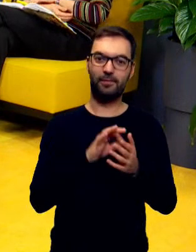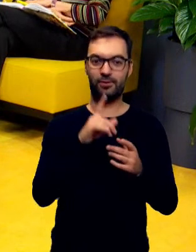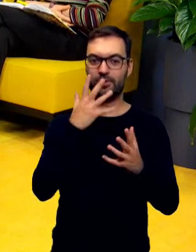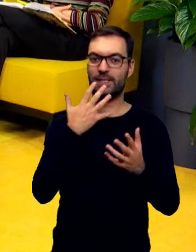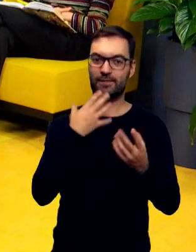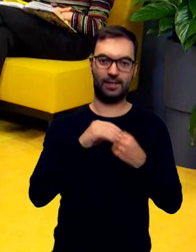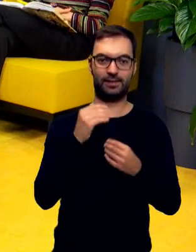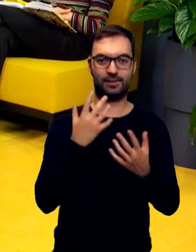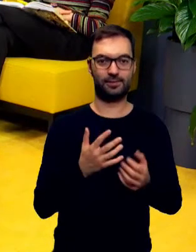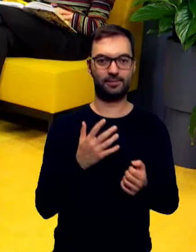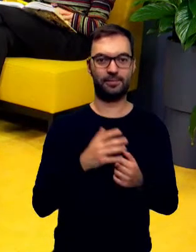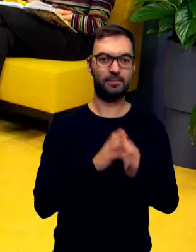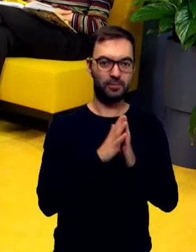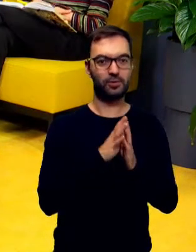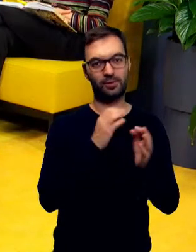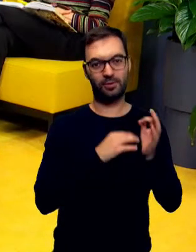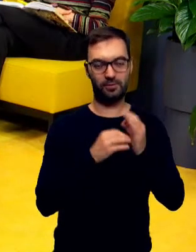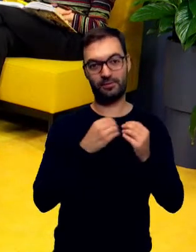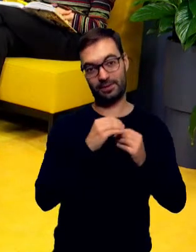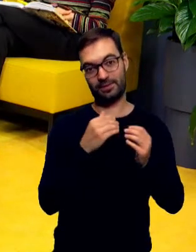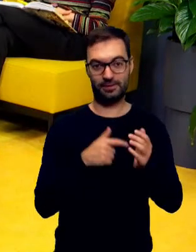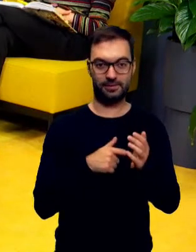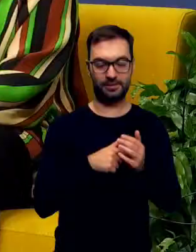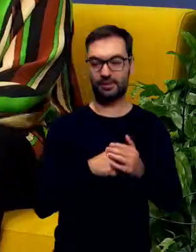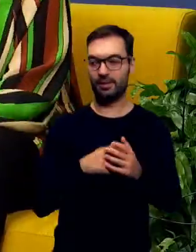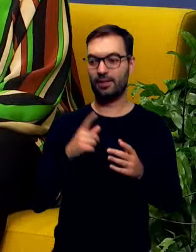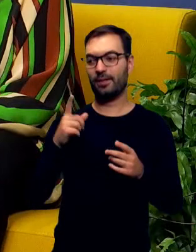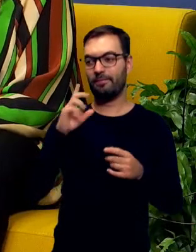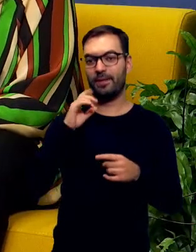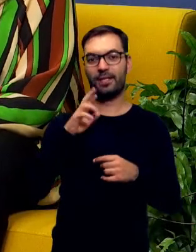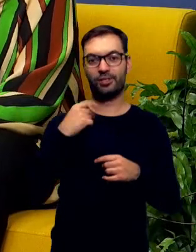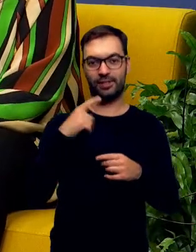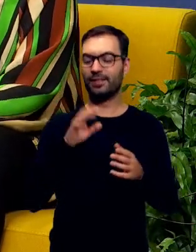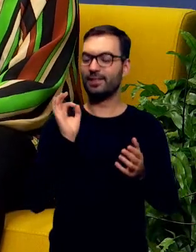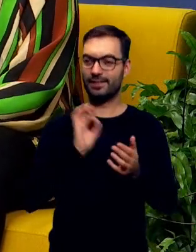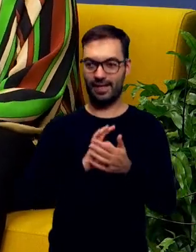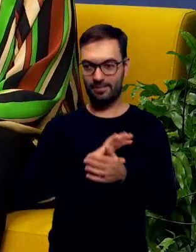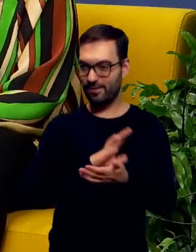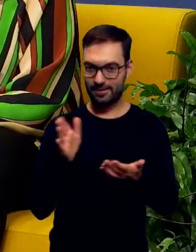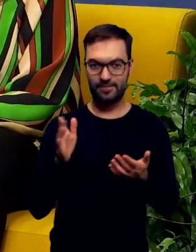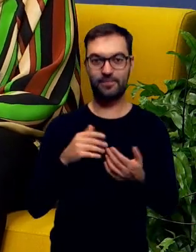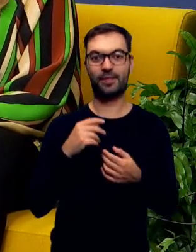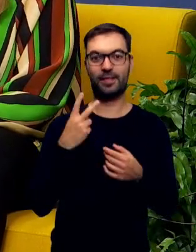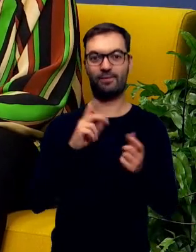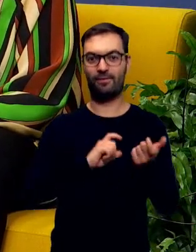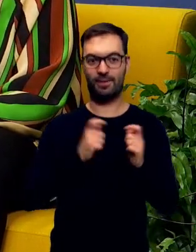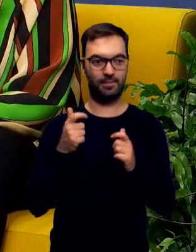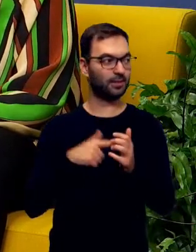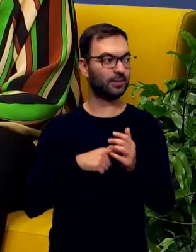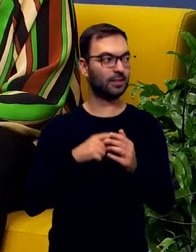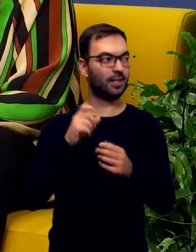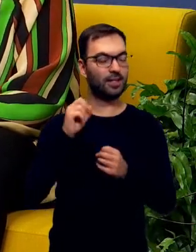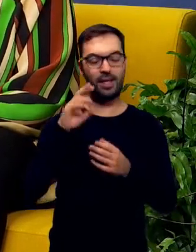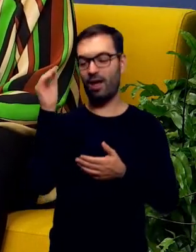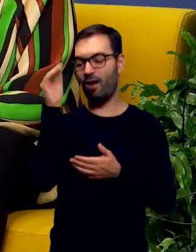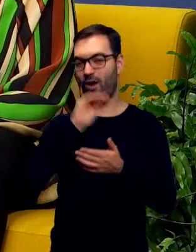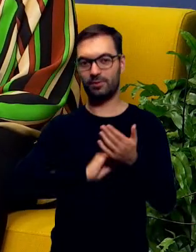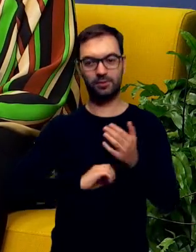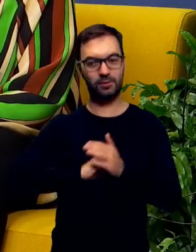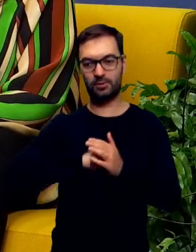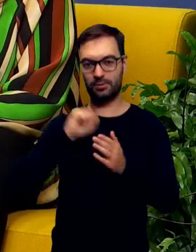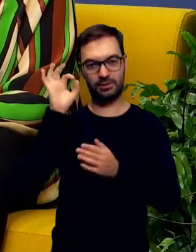jeszcze większy? Więc trochę proszę też może opowiedzieć, co jest. Panie Ryszardzie, zapewniam pana, że dwa wypadki są tak opisane,